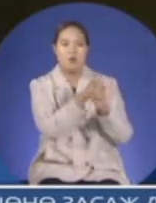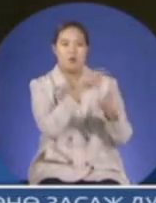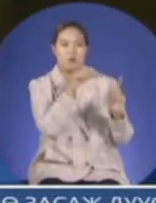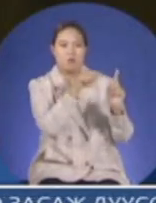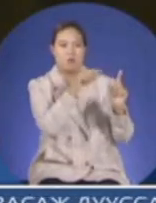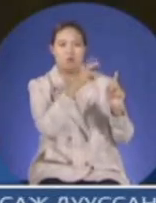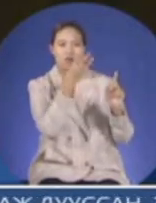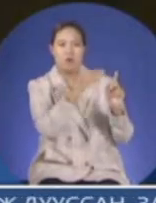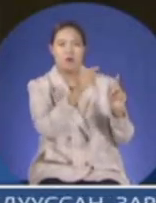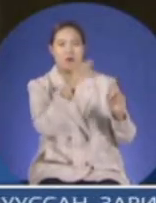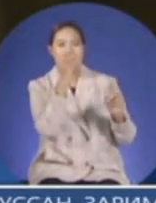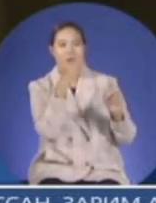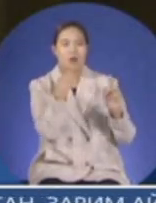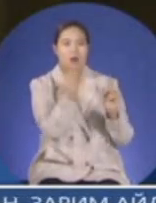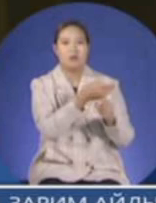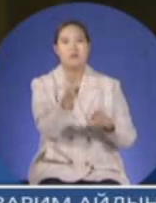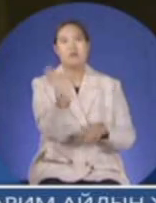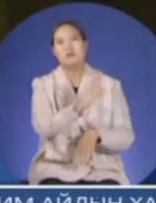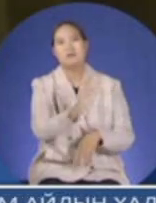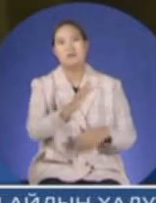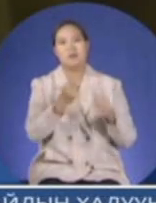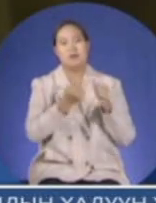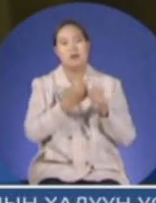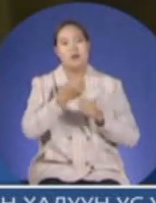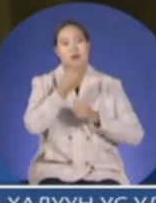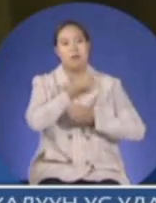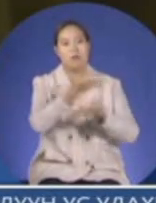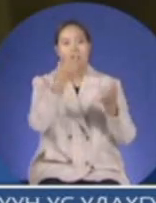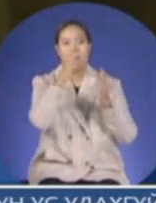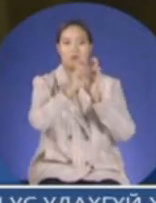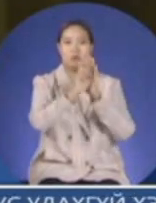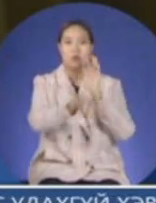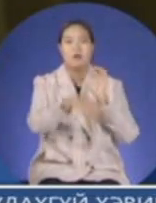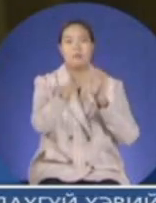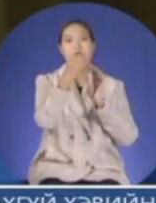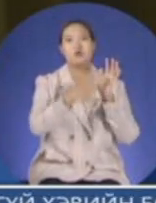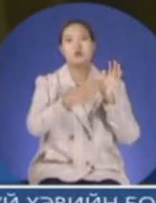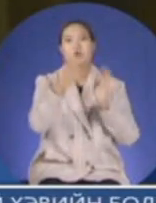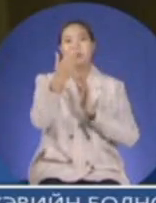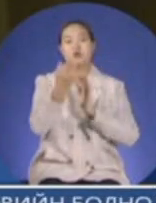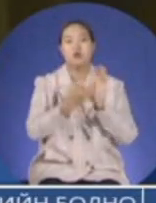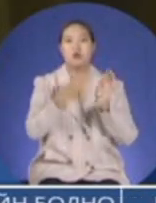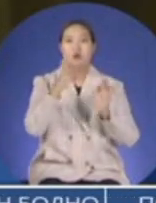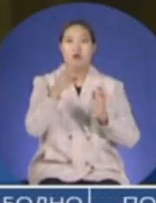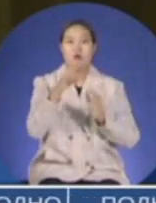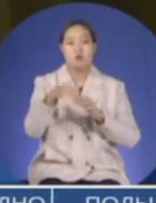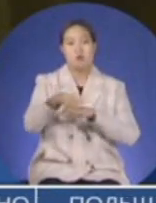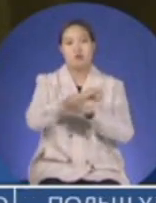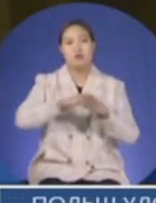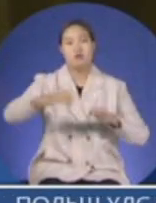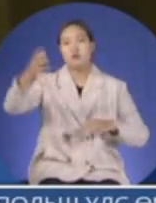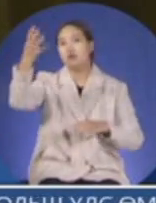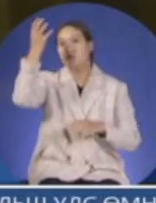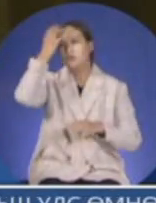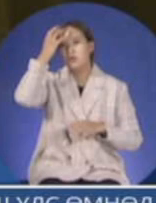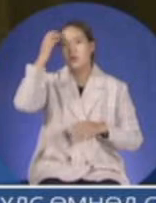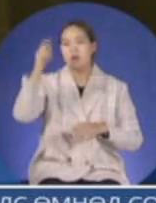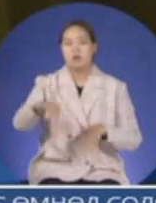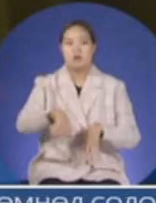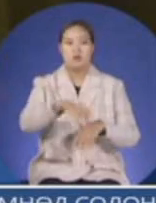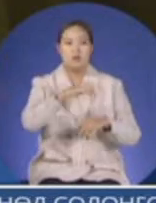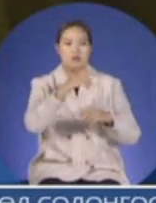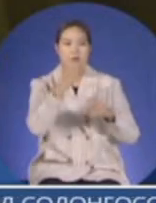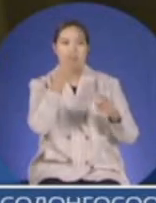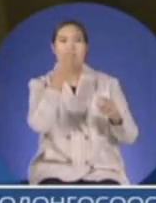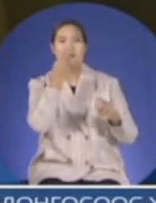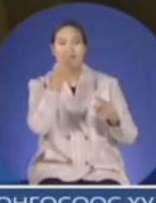тэр энэ гэж хүнийг нэрлэх боломжгүй байгаа. Энэ бол бид нар 1937 оны улс төрийн хил сэрэг